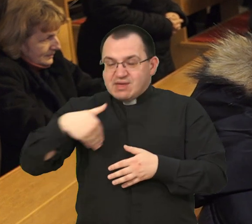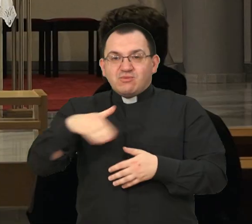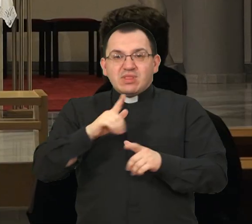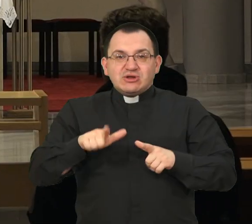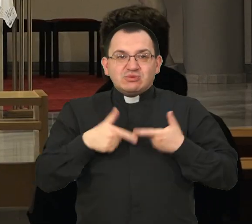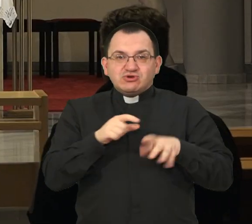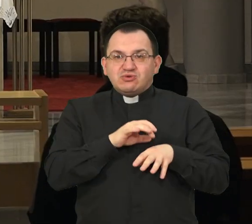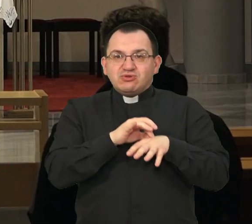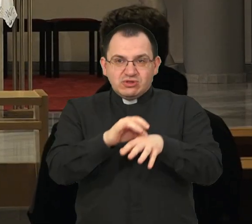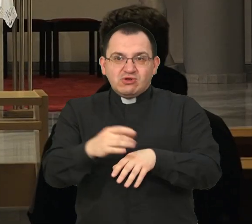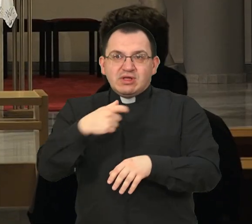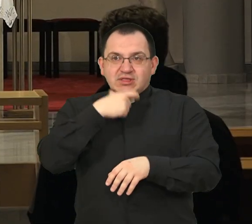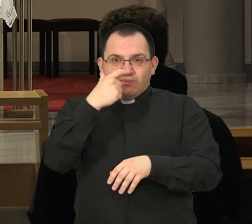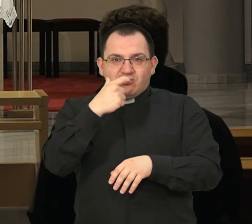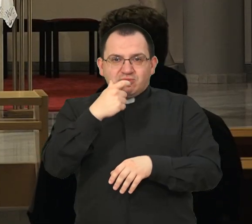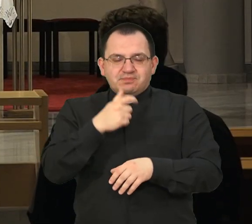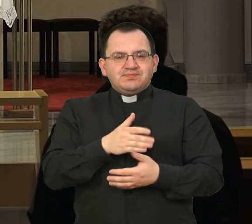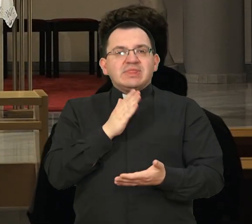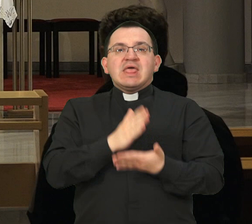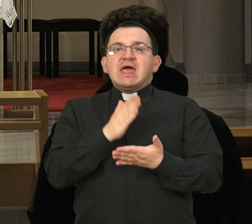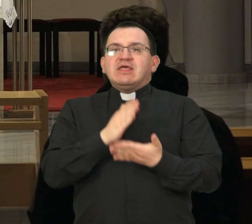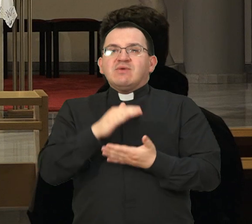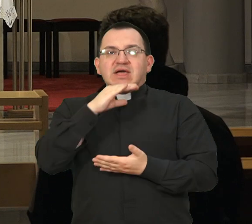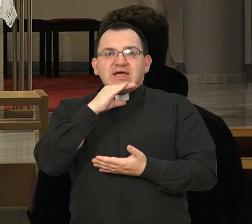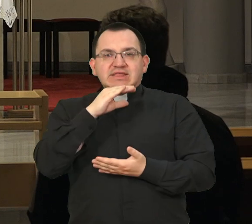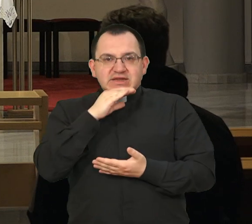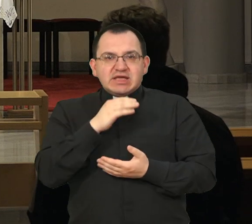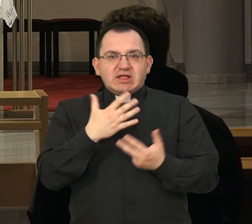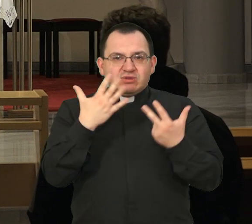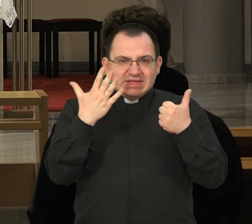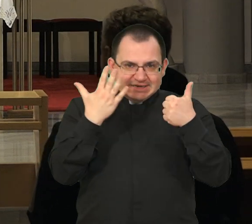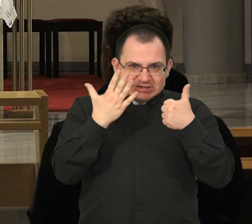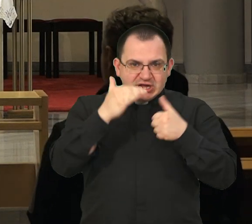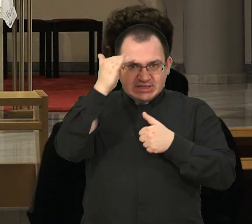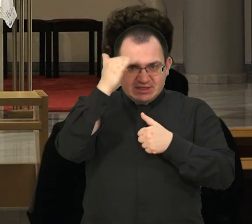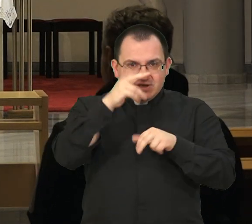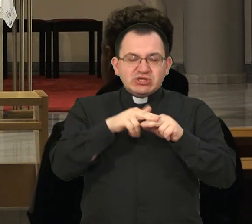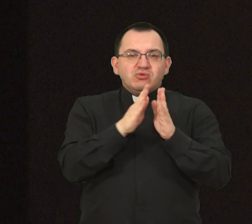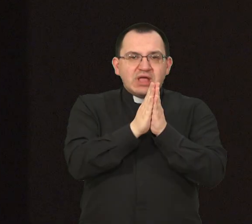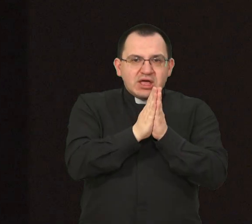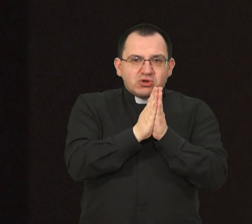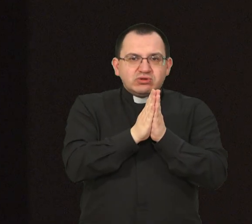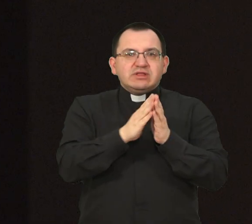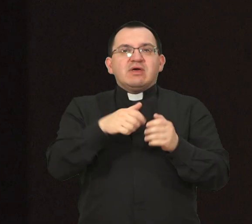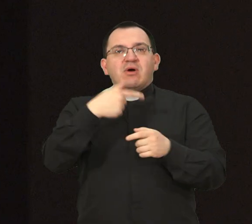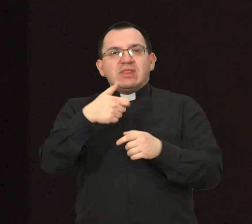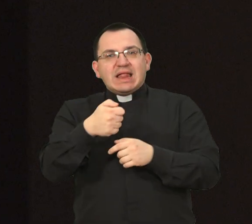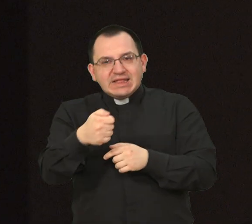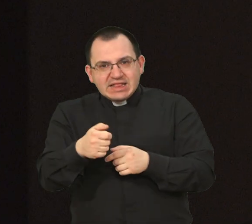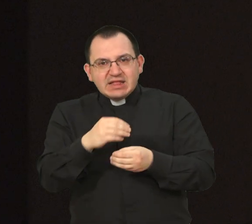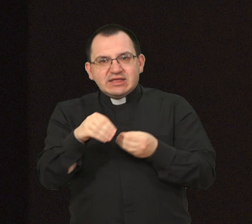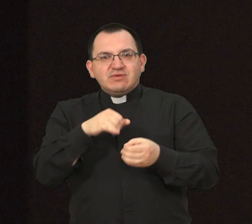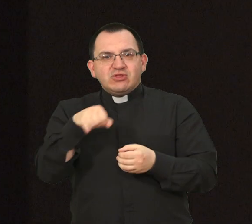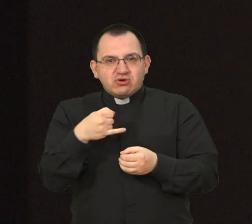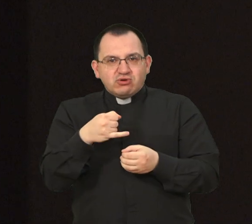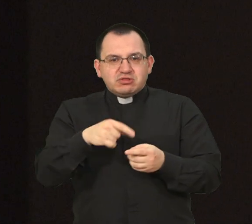Bogu. Svake srijede u Varaždinskoj župi svetog Josipa će od 18 sati biti molitva krunice, a potom i litanije svetog Josipa.